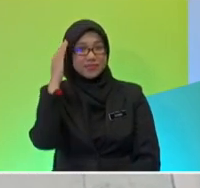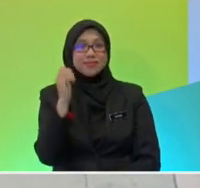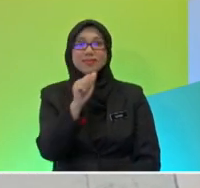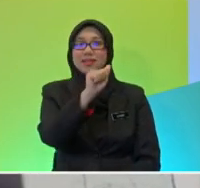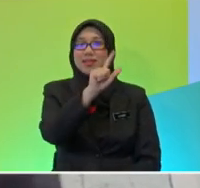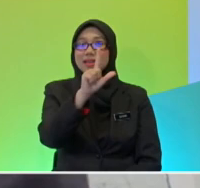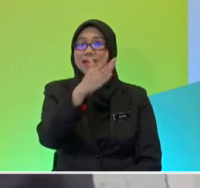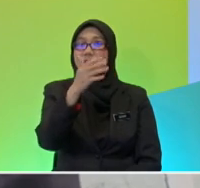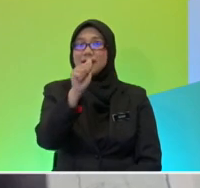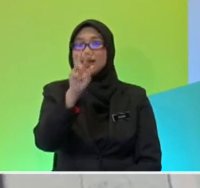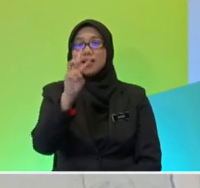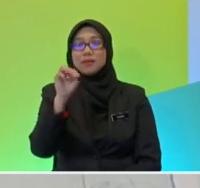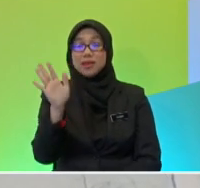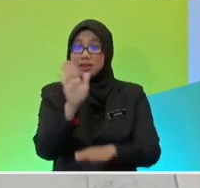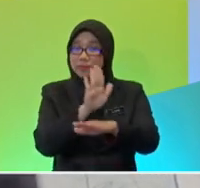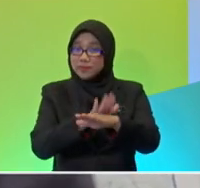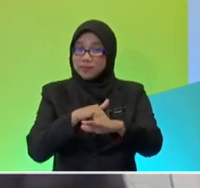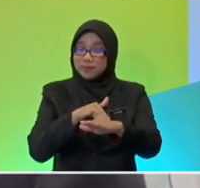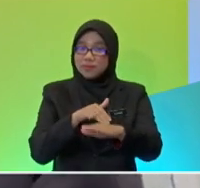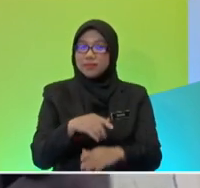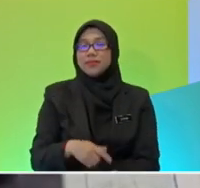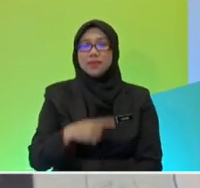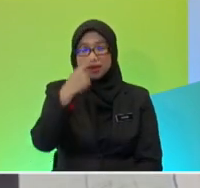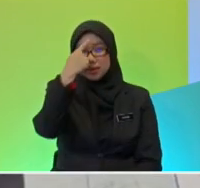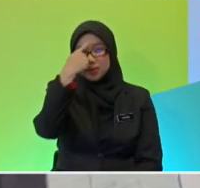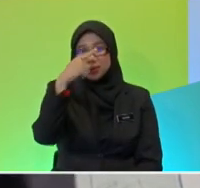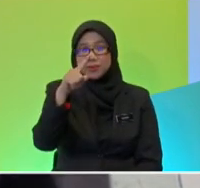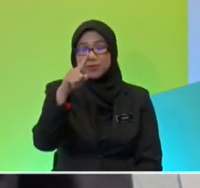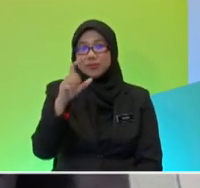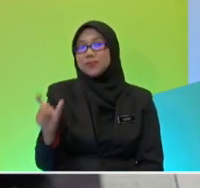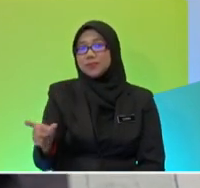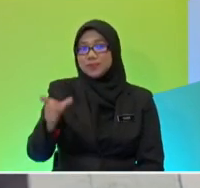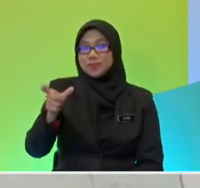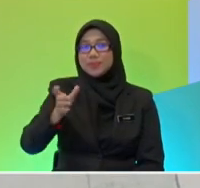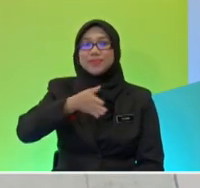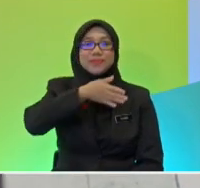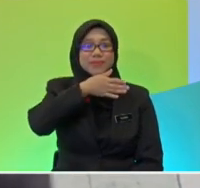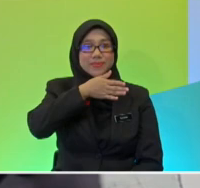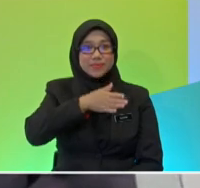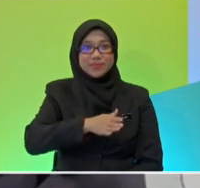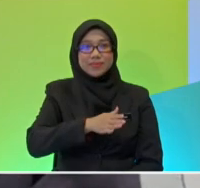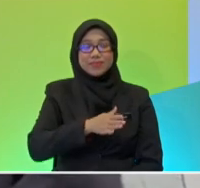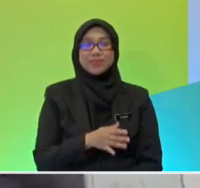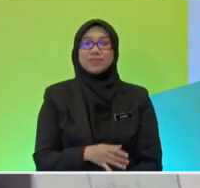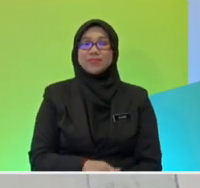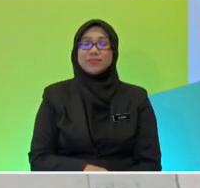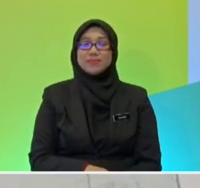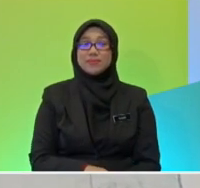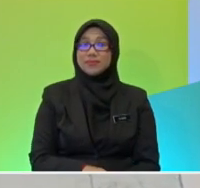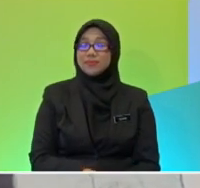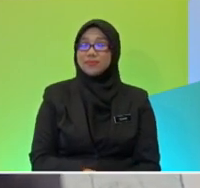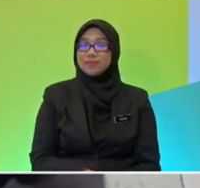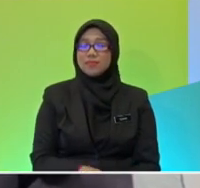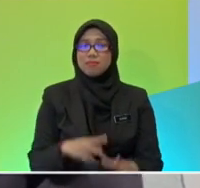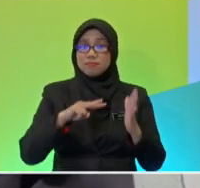ialah gelaran yang diberikan kepada Nabi Muhammad kita dan ia